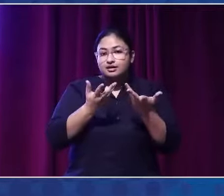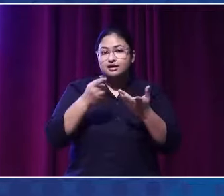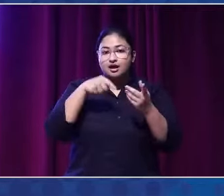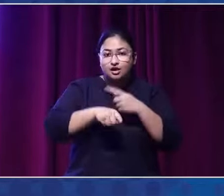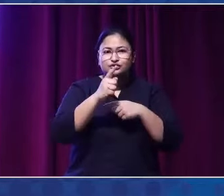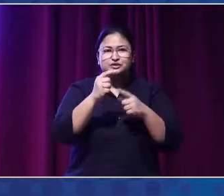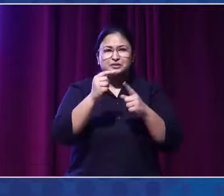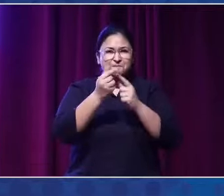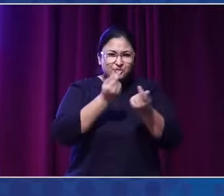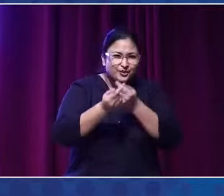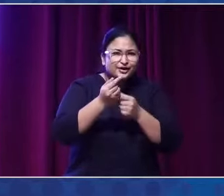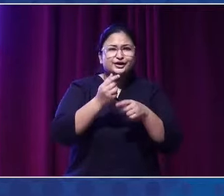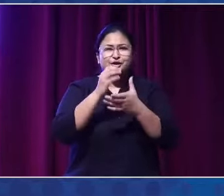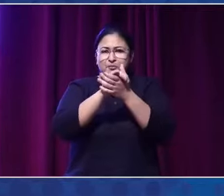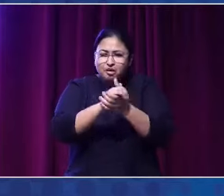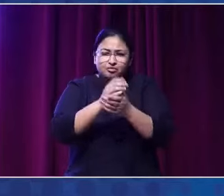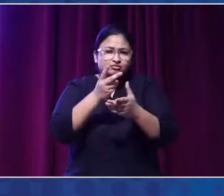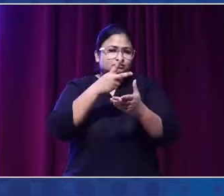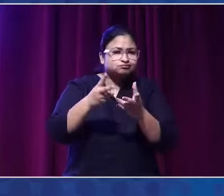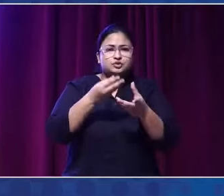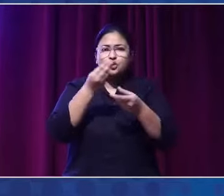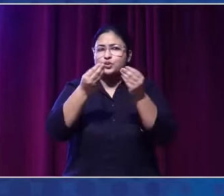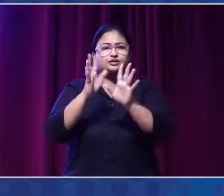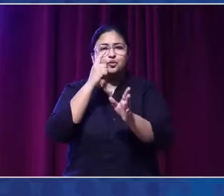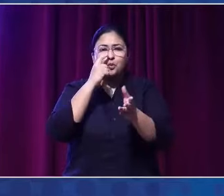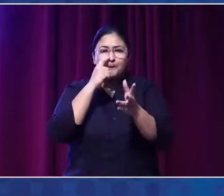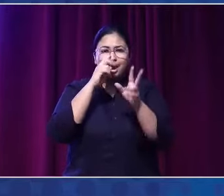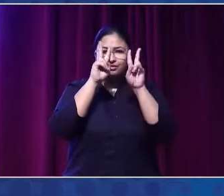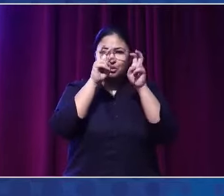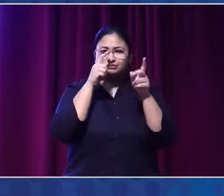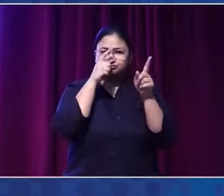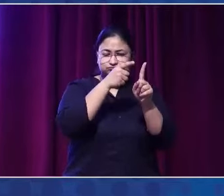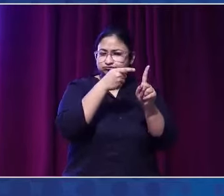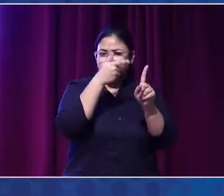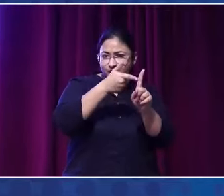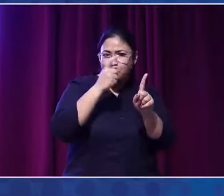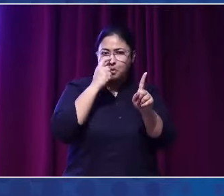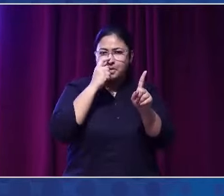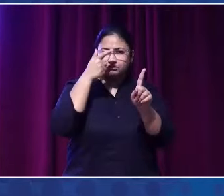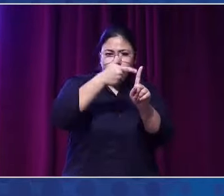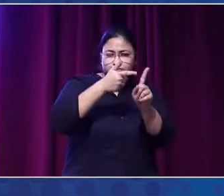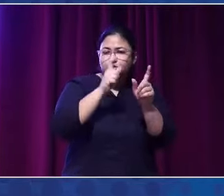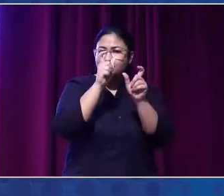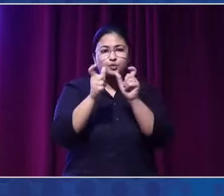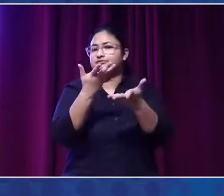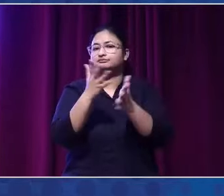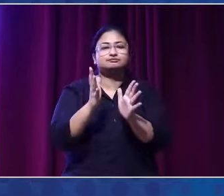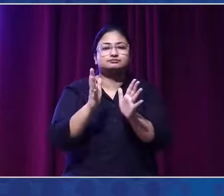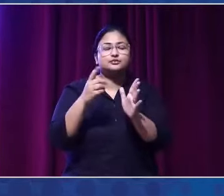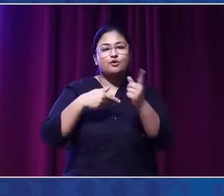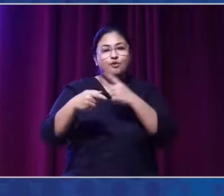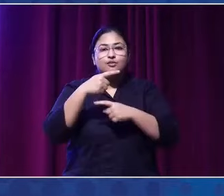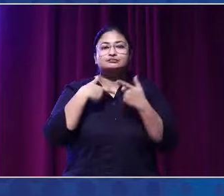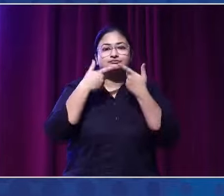ए अनडिग्निफाइड वर्ड अगेंस्ट द वुमेन ऑफ आर नेशन. This is what we have attempted to settle, by